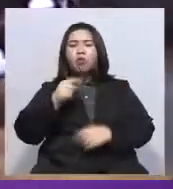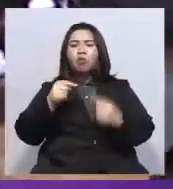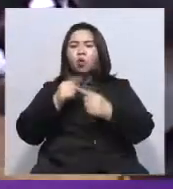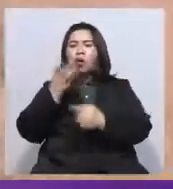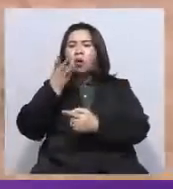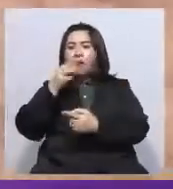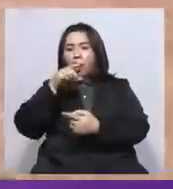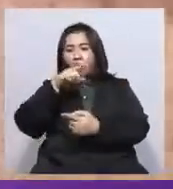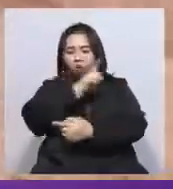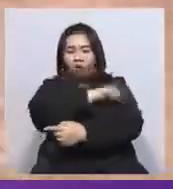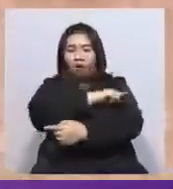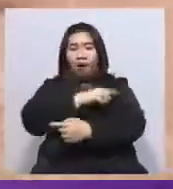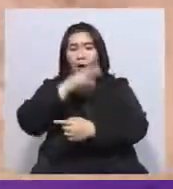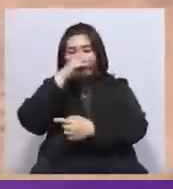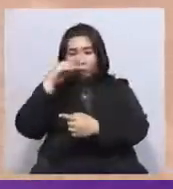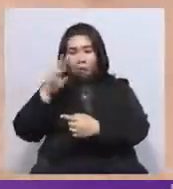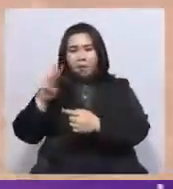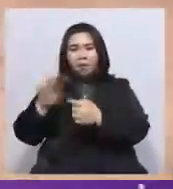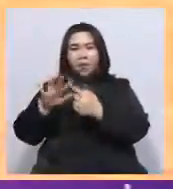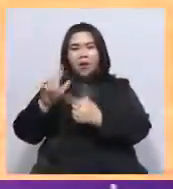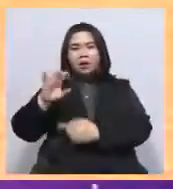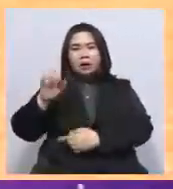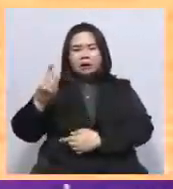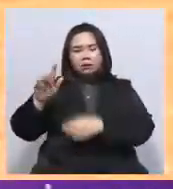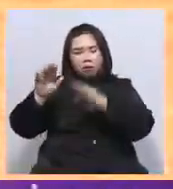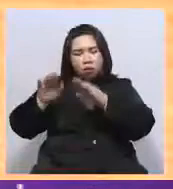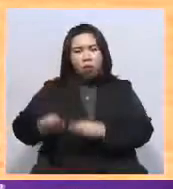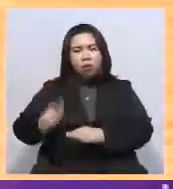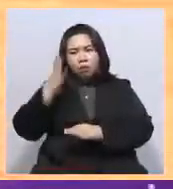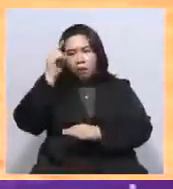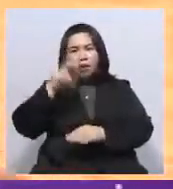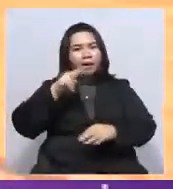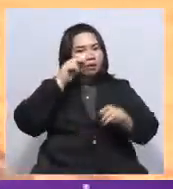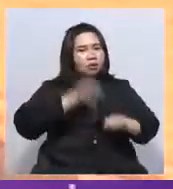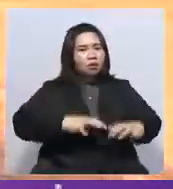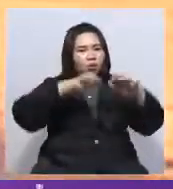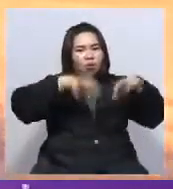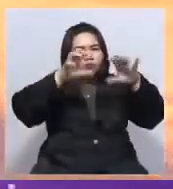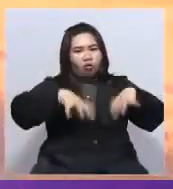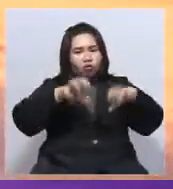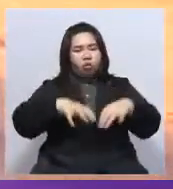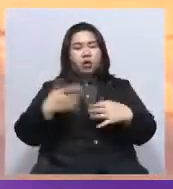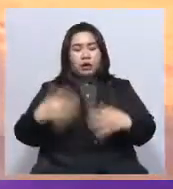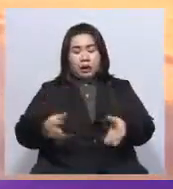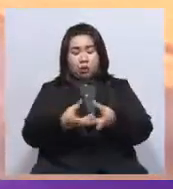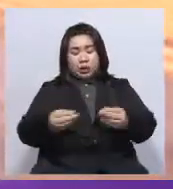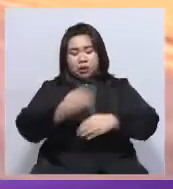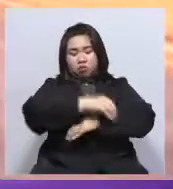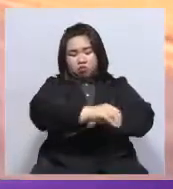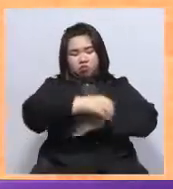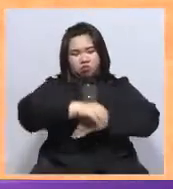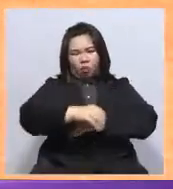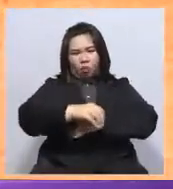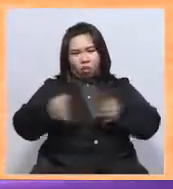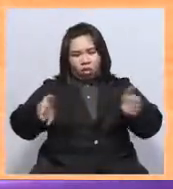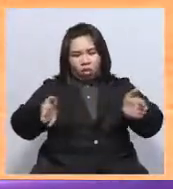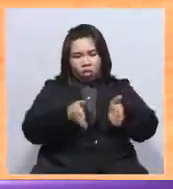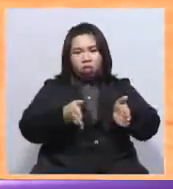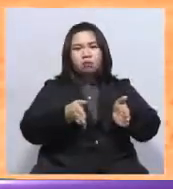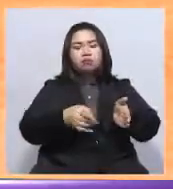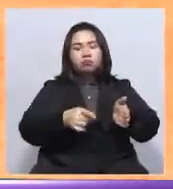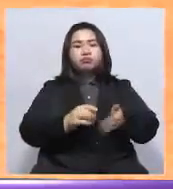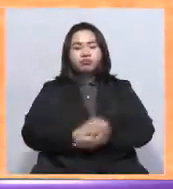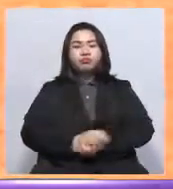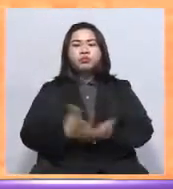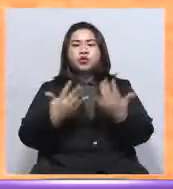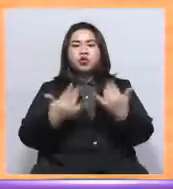อมมะลิในปีนี้ถือว่าลดลงกว่าปกติจากสาเหตุน้ำท่วมและฝนตกอีกทั้งพื้นที่ปลูกข้าวหอมมะลิลดลงด้วยนะค